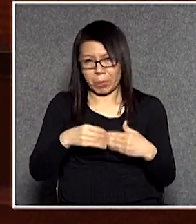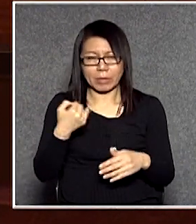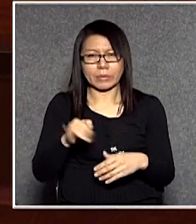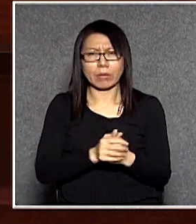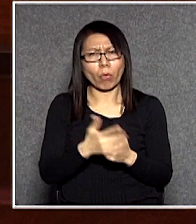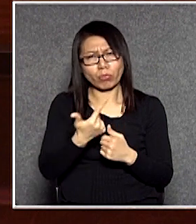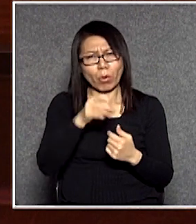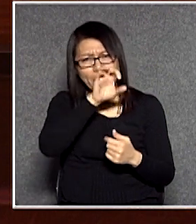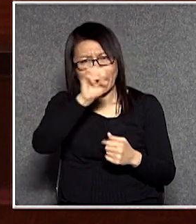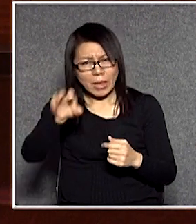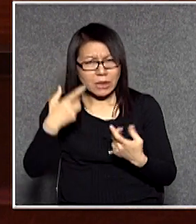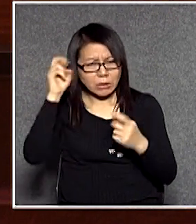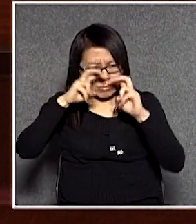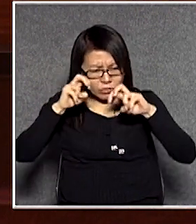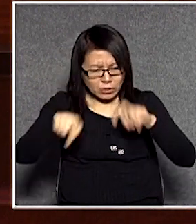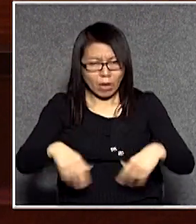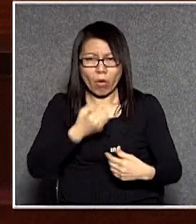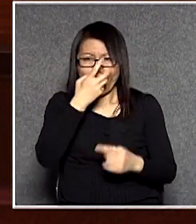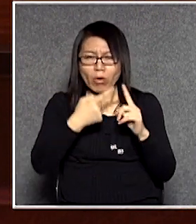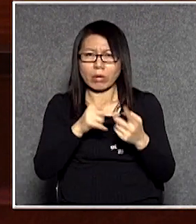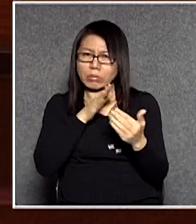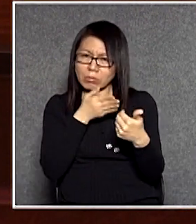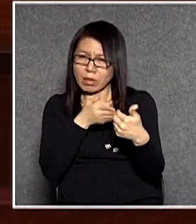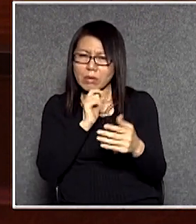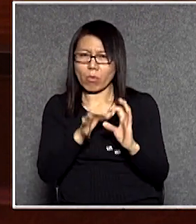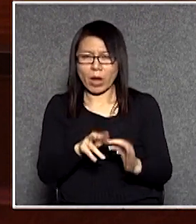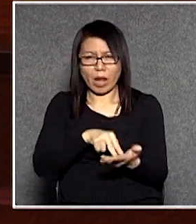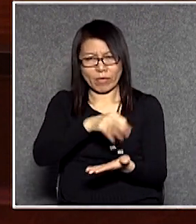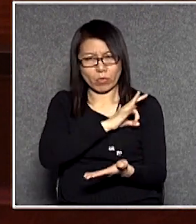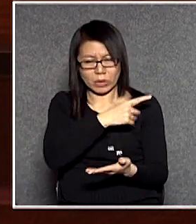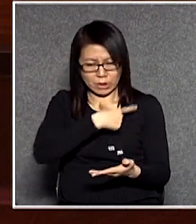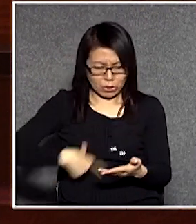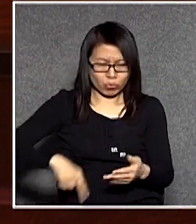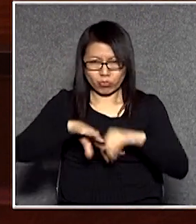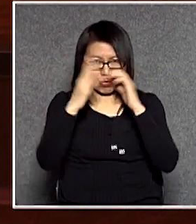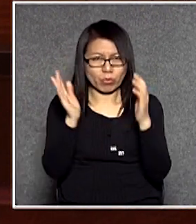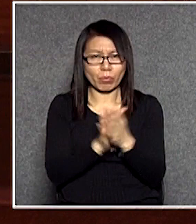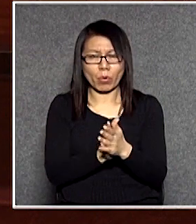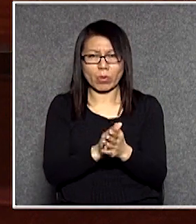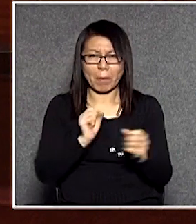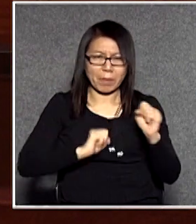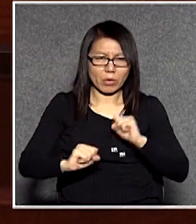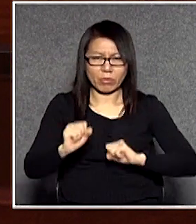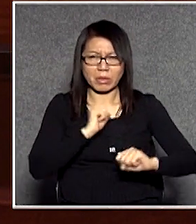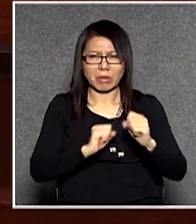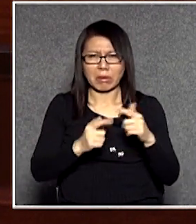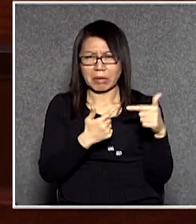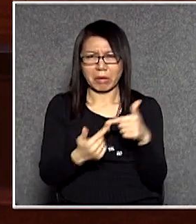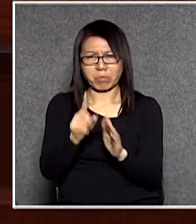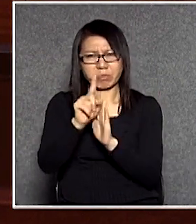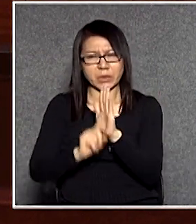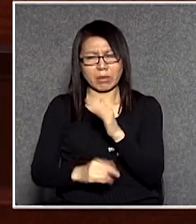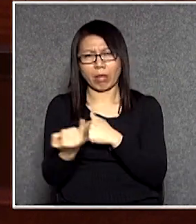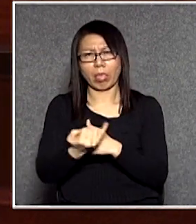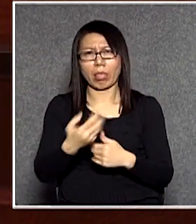都顯示，市民對立法會議員整體的表現那個滿意率是持續偏低，市民